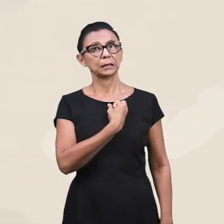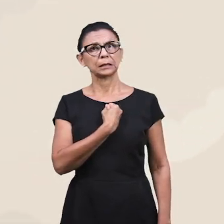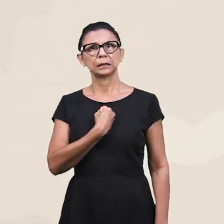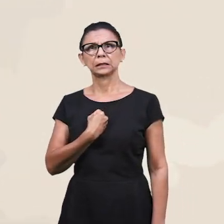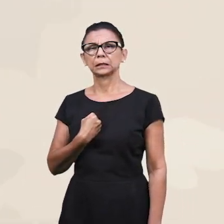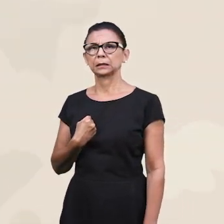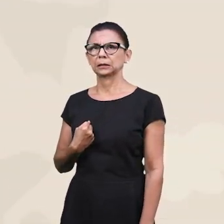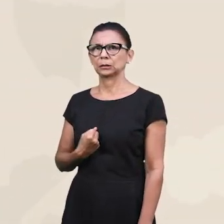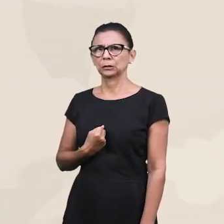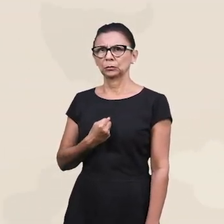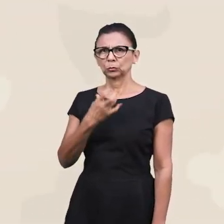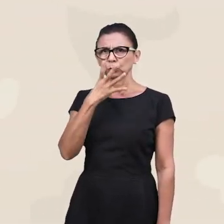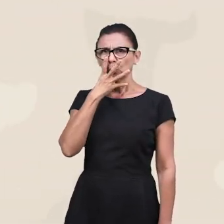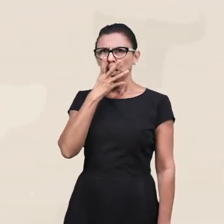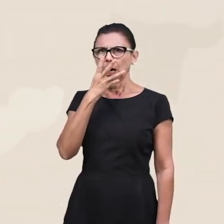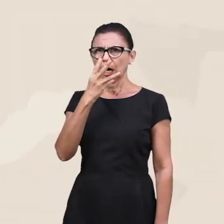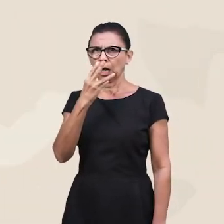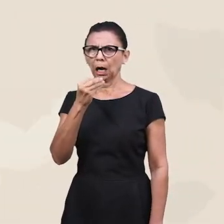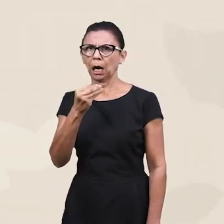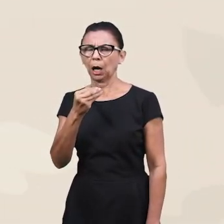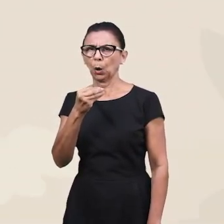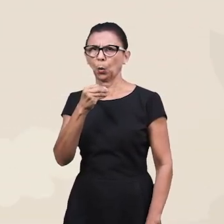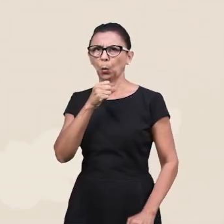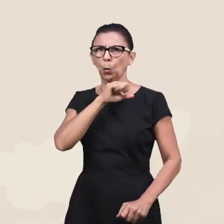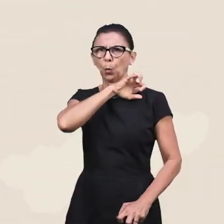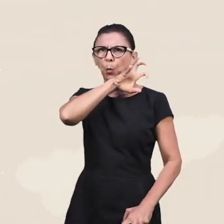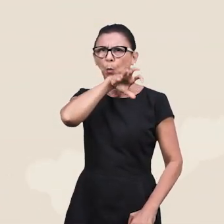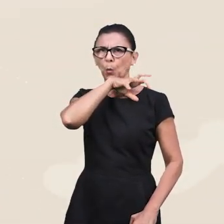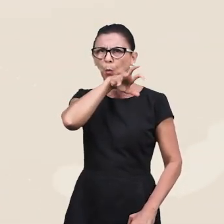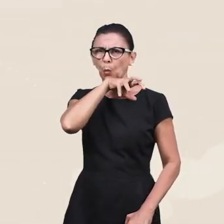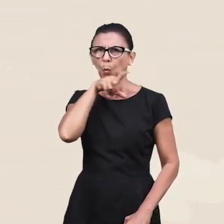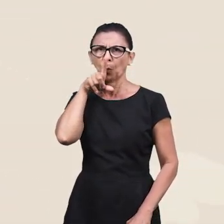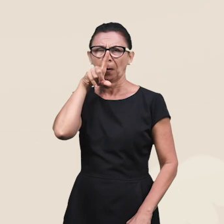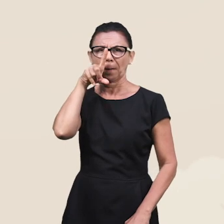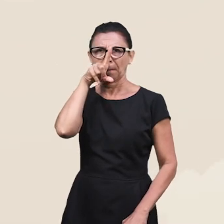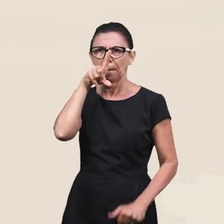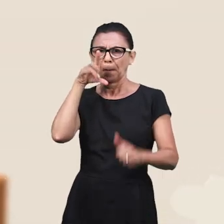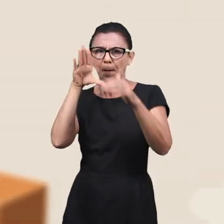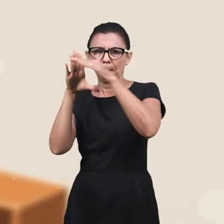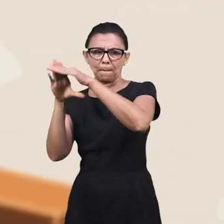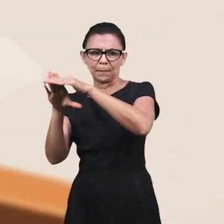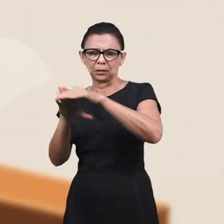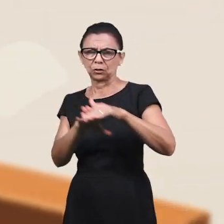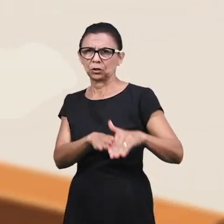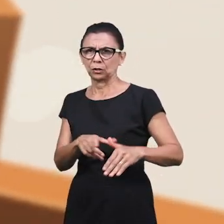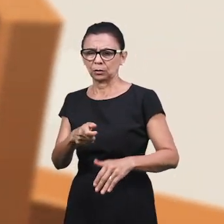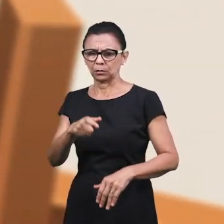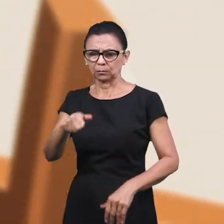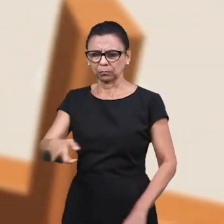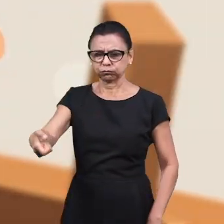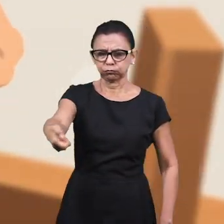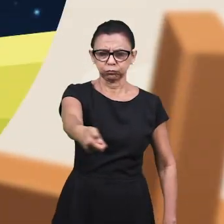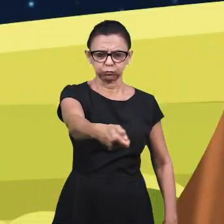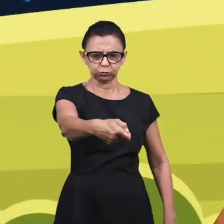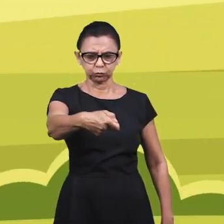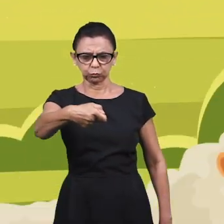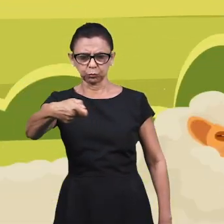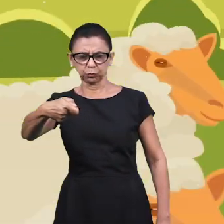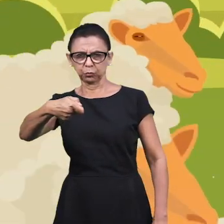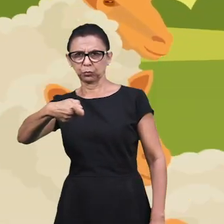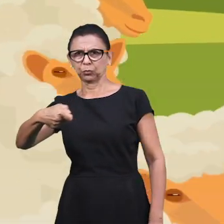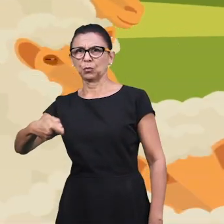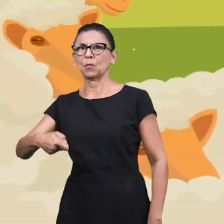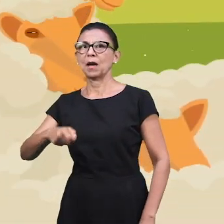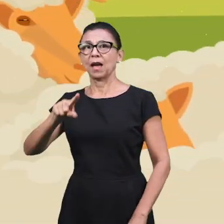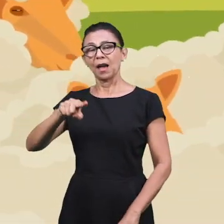me livra do perigo, estende o seu cajado, é meu melhor